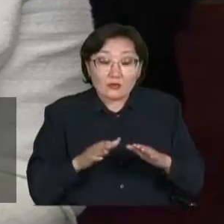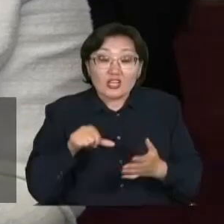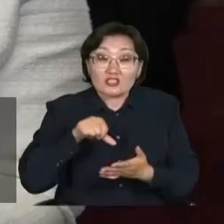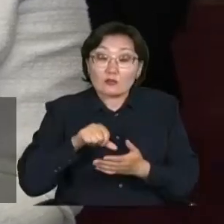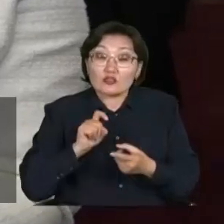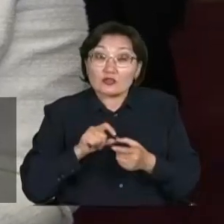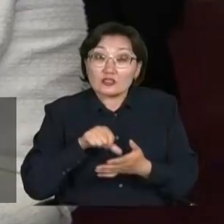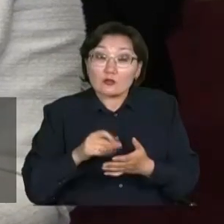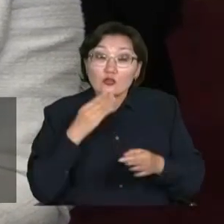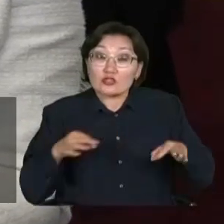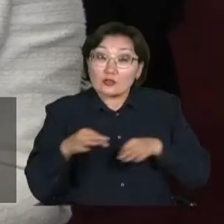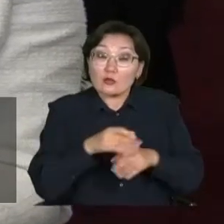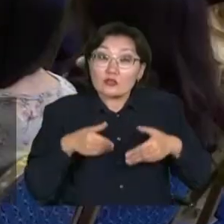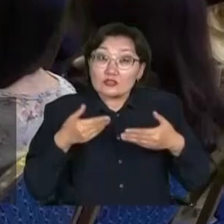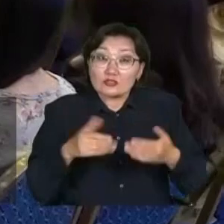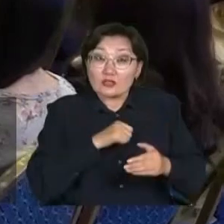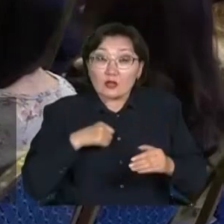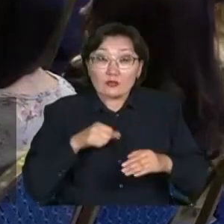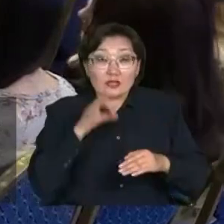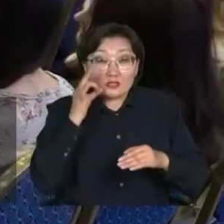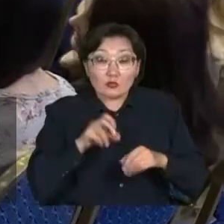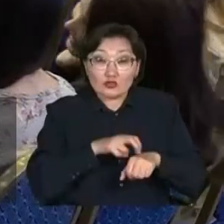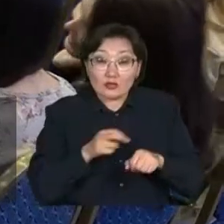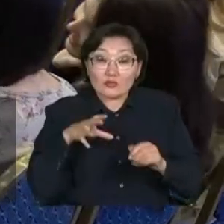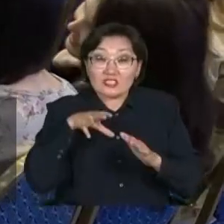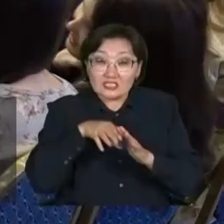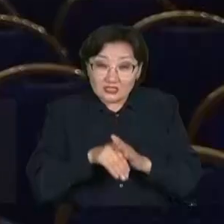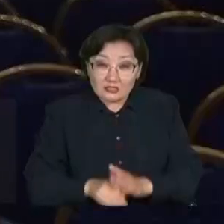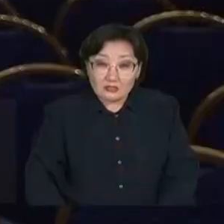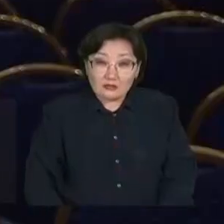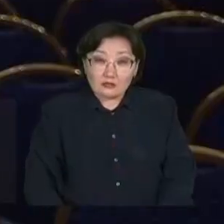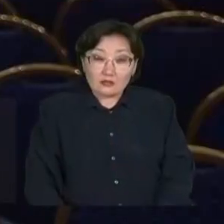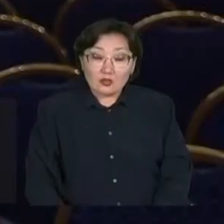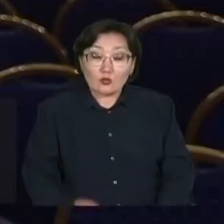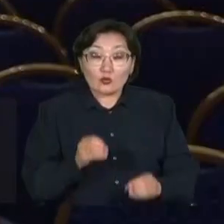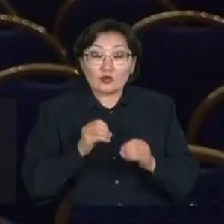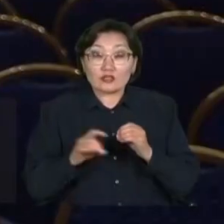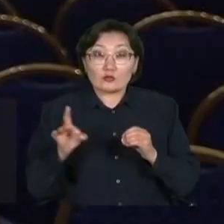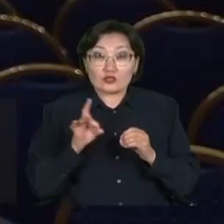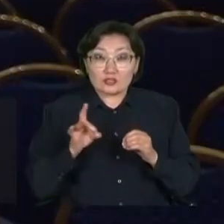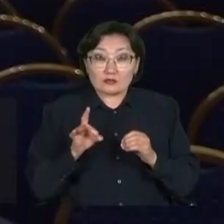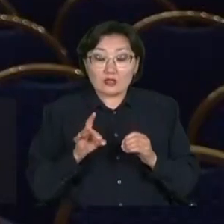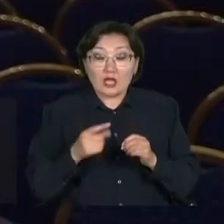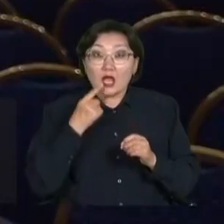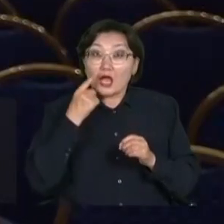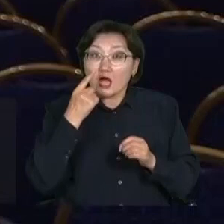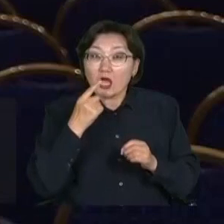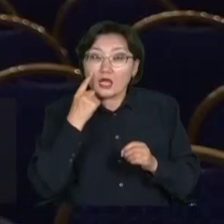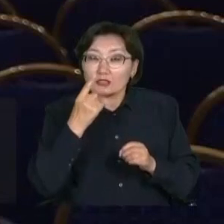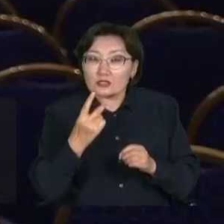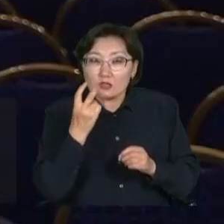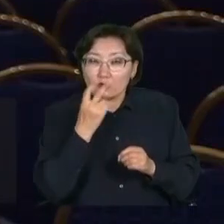қатысатын және өз жобаларын ұсынатын ең тәжірибелі дәрігерлер қосылған. Все близорукости дой, а останжах скоро